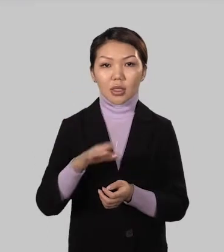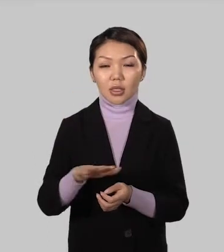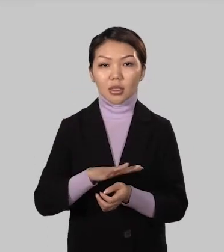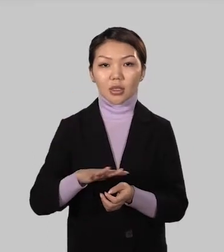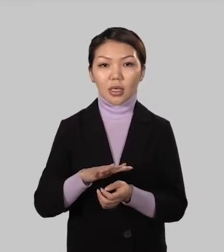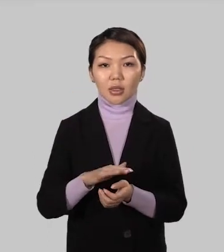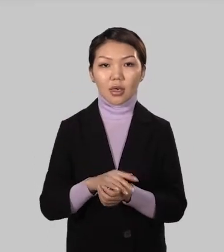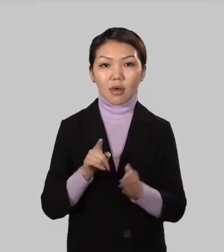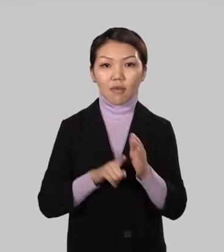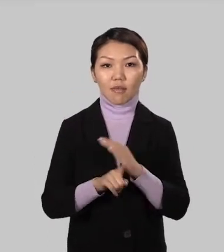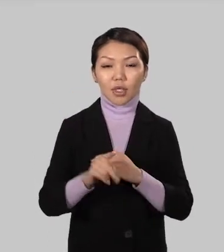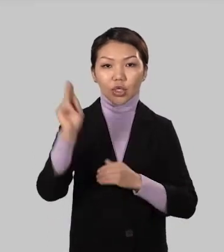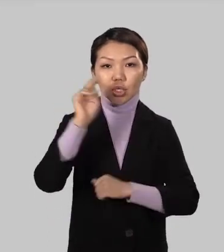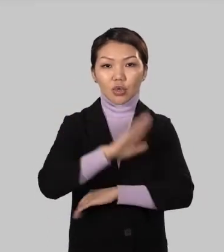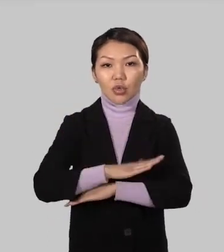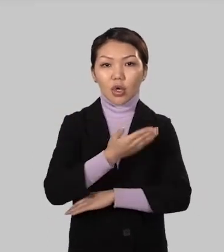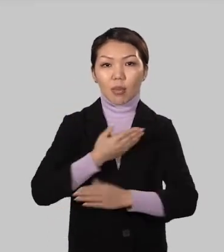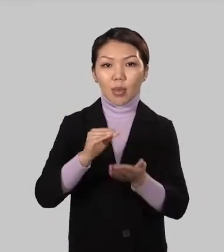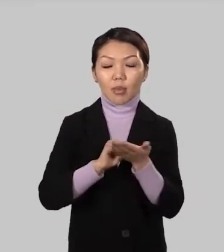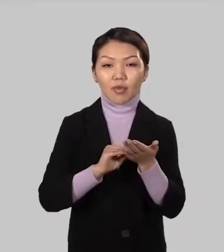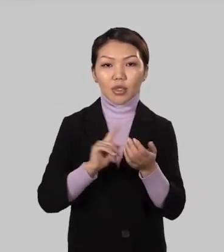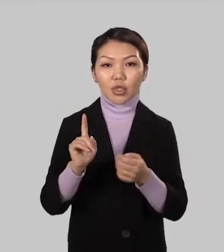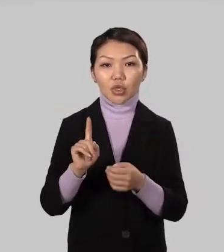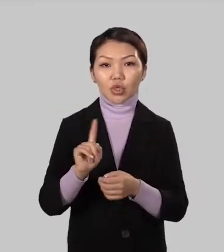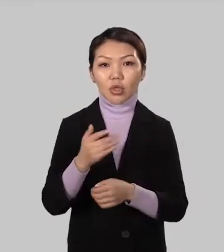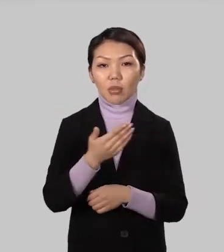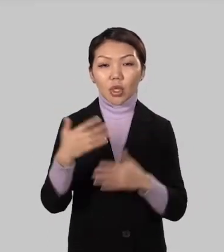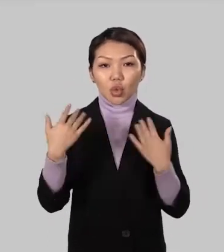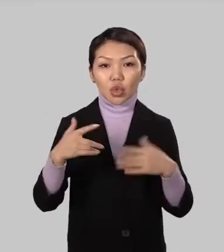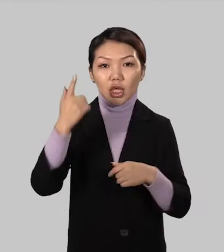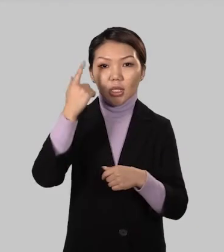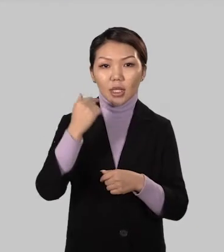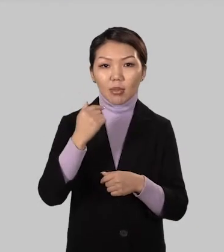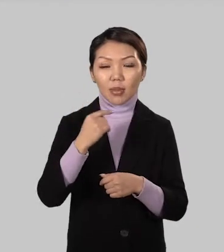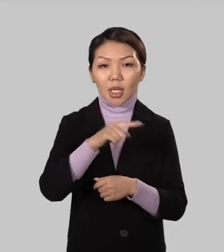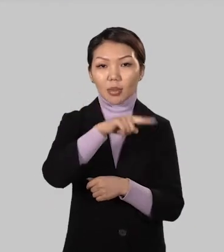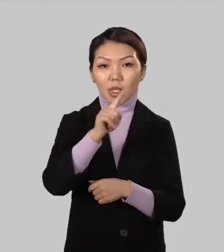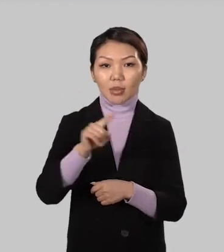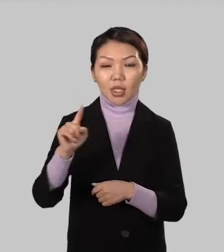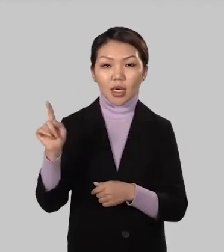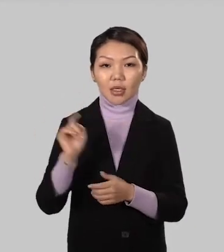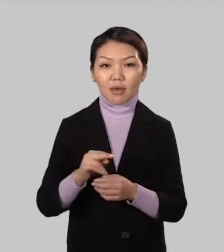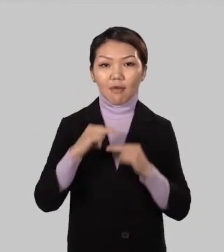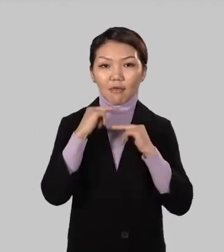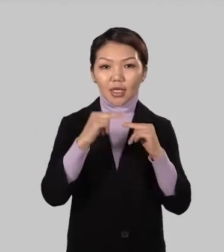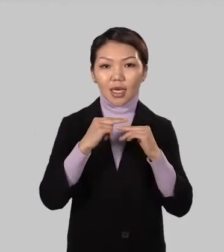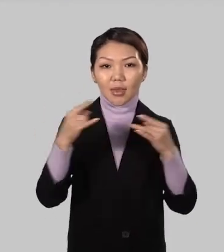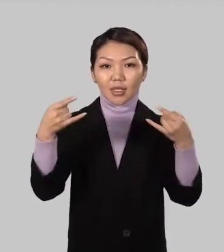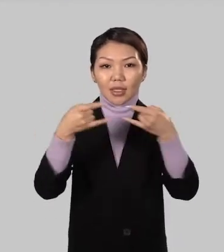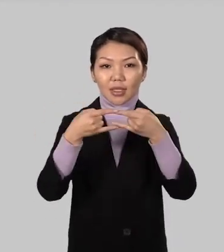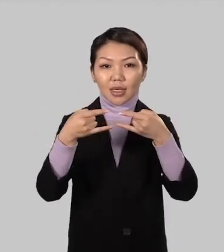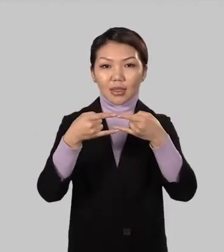в начале урока мы повторим что мы уже знаем об имени прилагательном внимание на